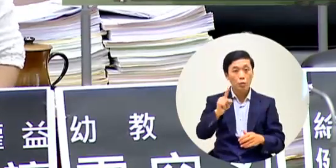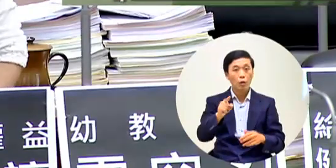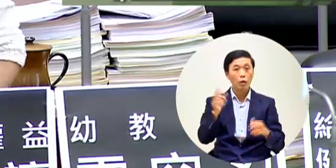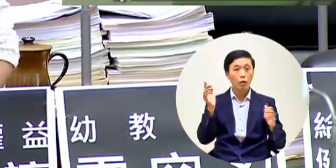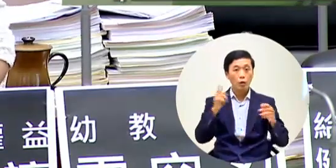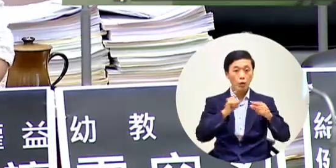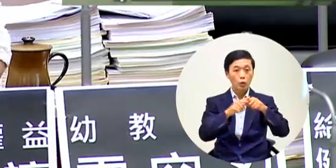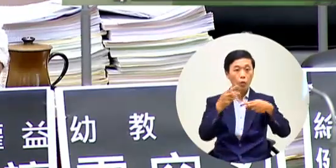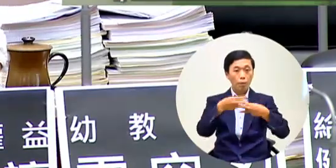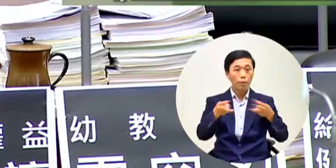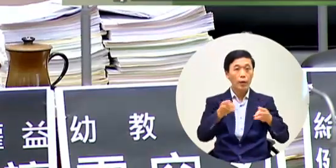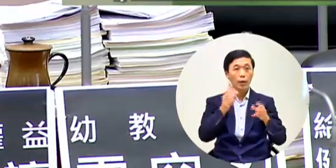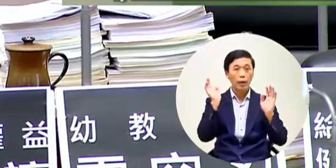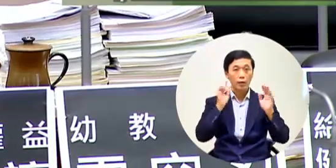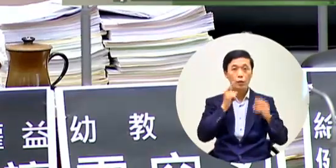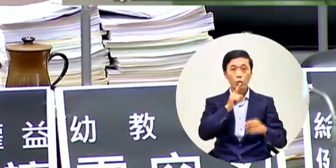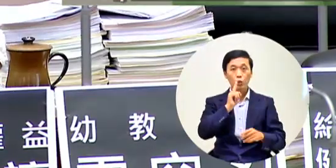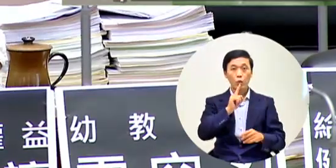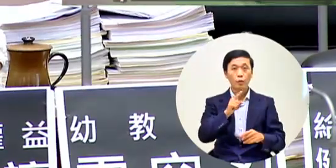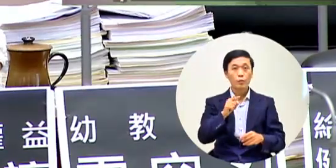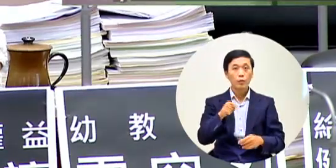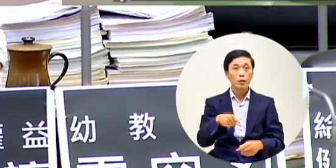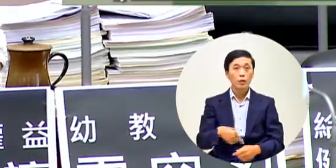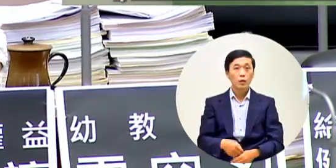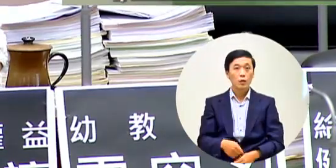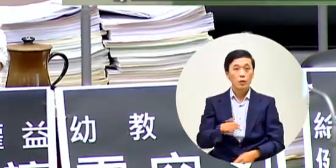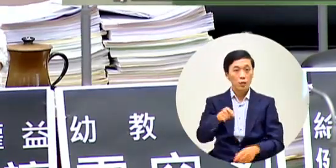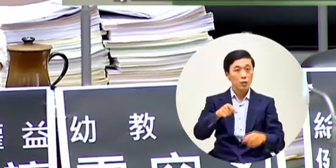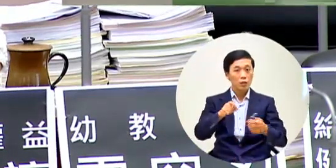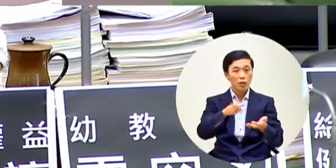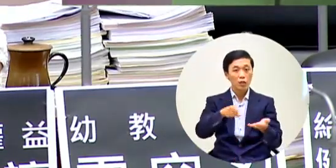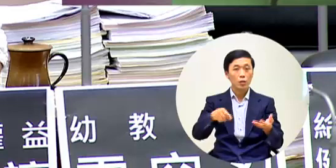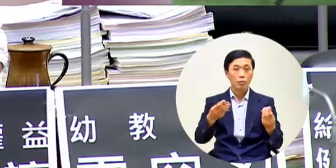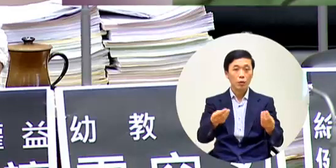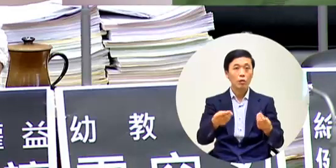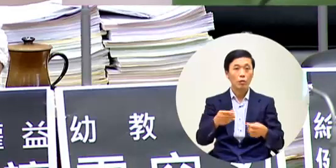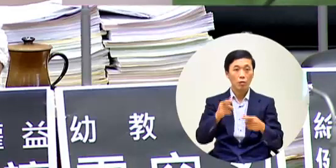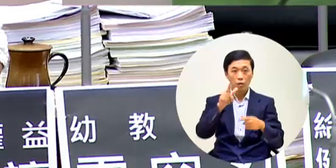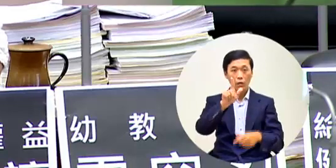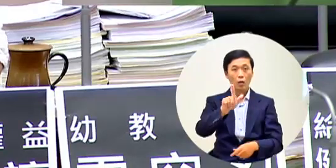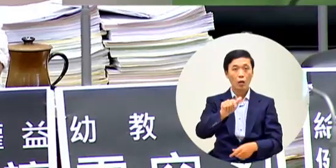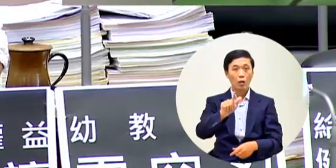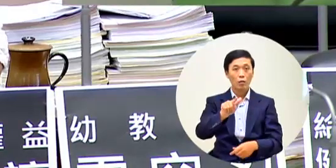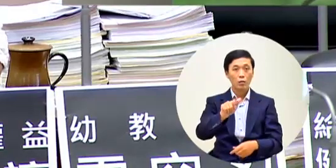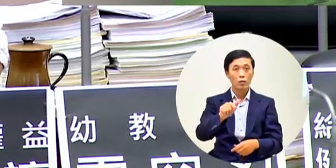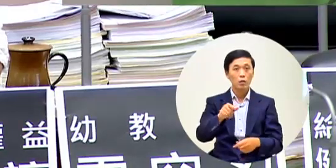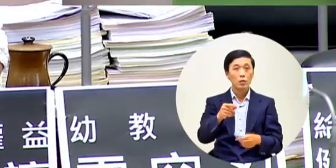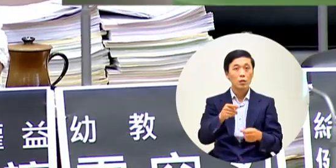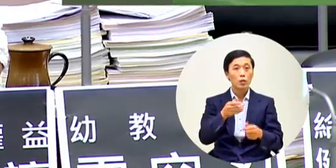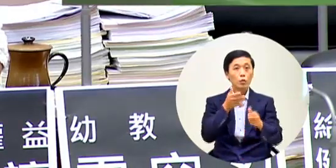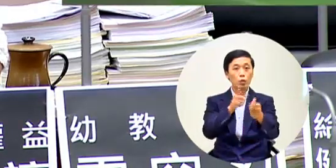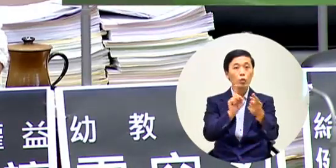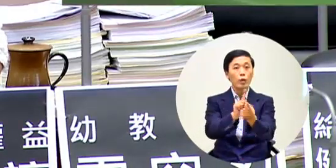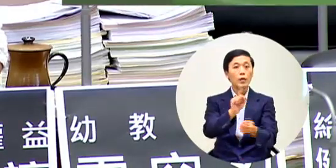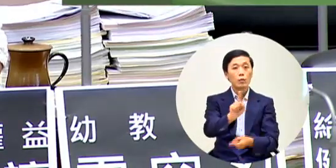小朋友。 功课没写啊，然后老师怎么